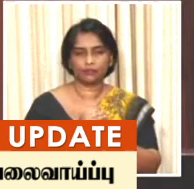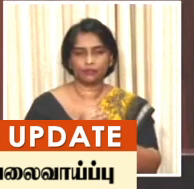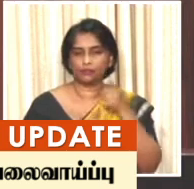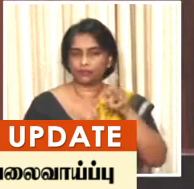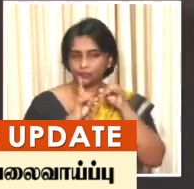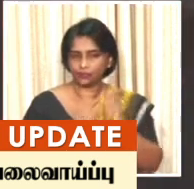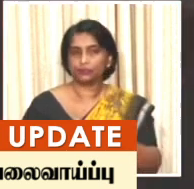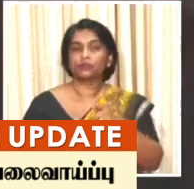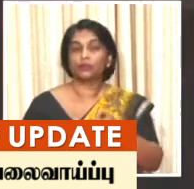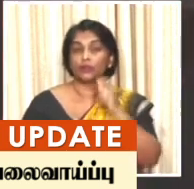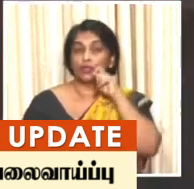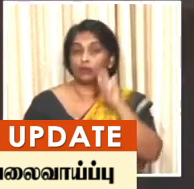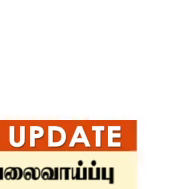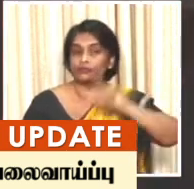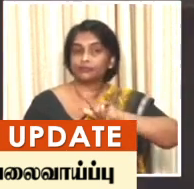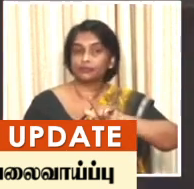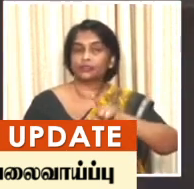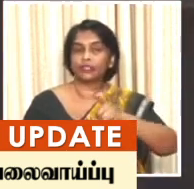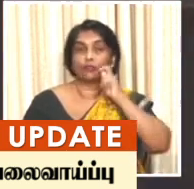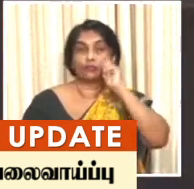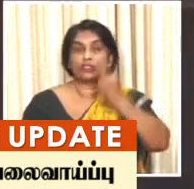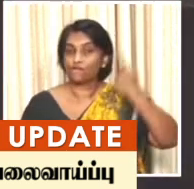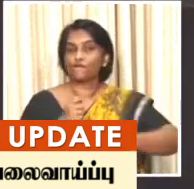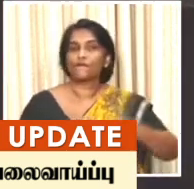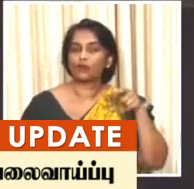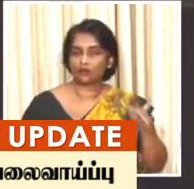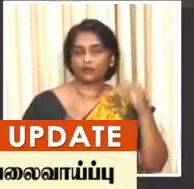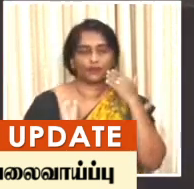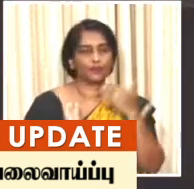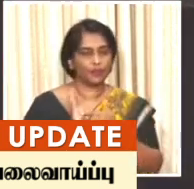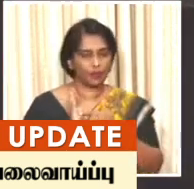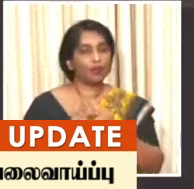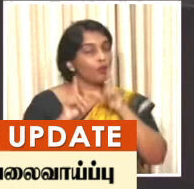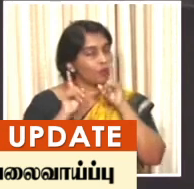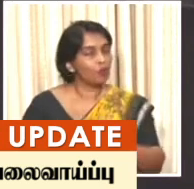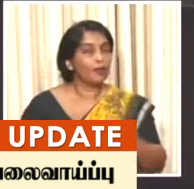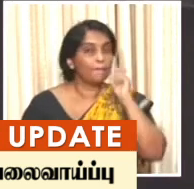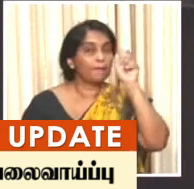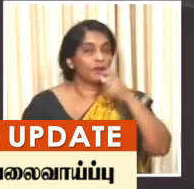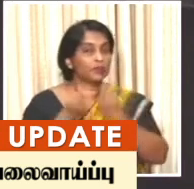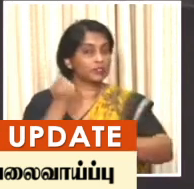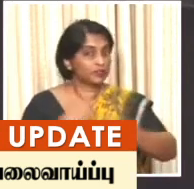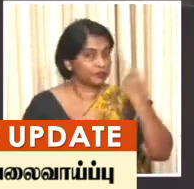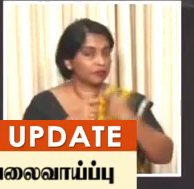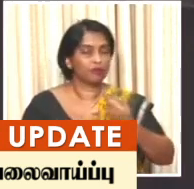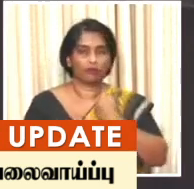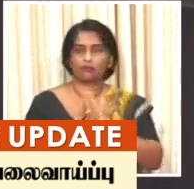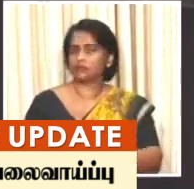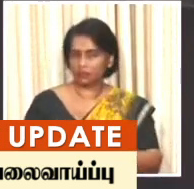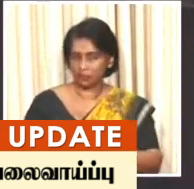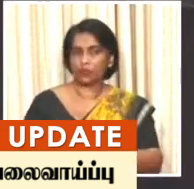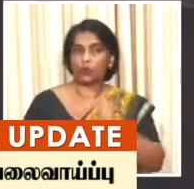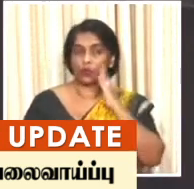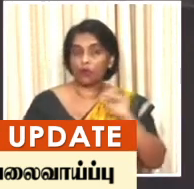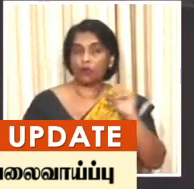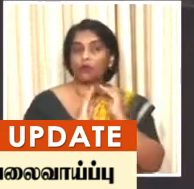මෙන්න මේ වගේ මිනිස්සුන් පැටවීම මිනිස් වෙළඳාම තමයි මේ සිද්ධ කරන්නේ. එතකොට මෙන්න මේ මිනිස් වෙළඳාම අත්තරක් කිරීම අත්තරංගුවට ගැනීමට